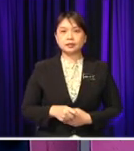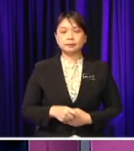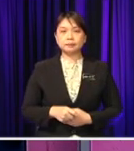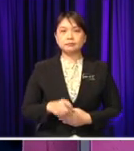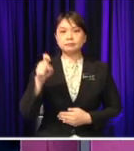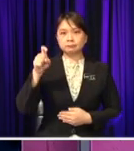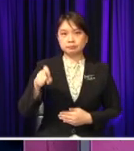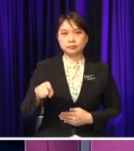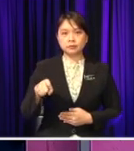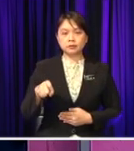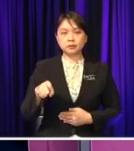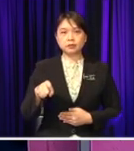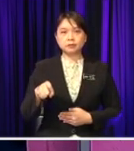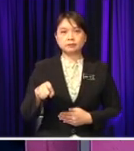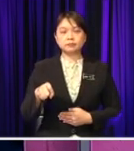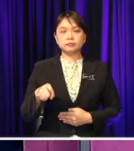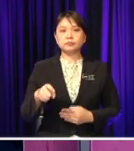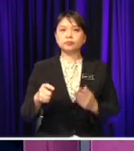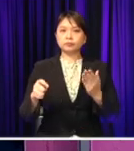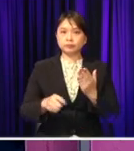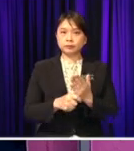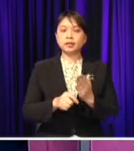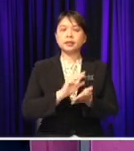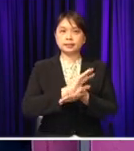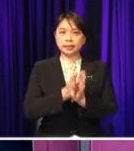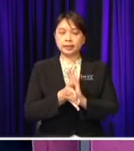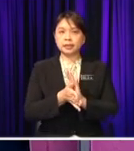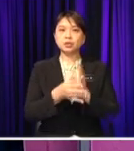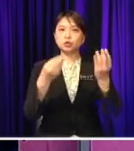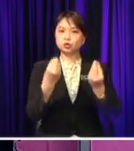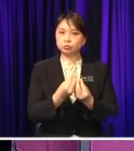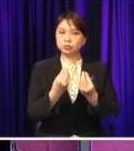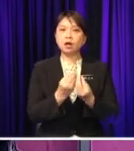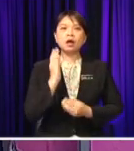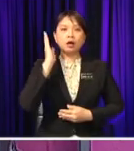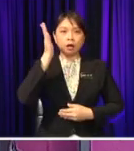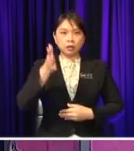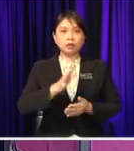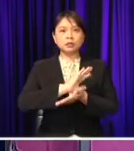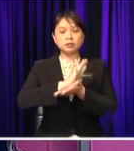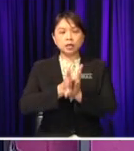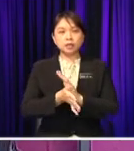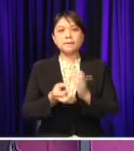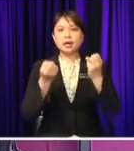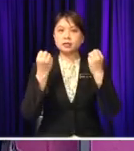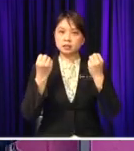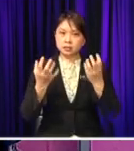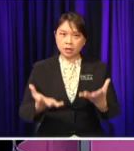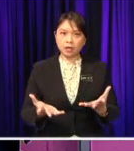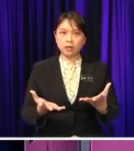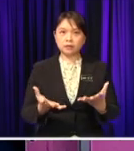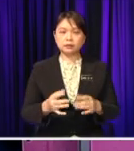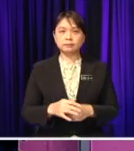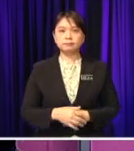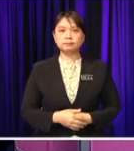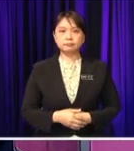gila tambah nama pertama bilangan akan jadi banyak bilangan akan jadi ini Iyalah